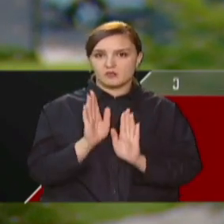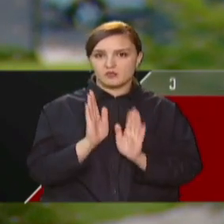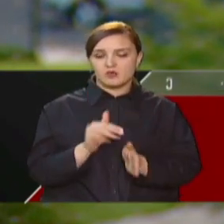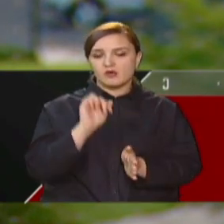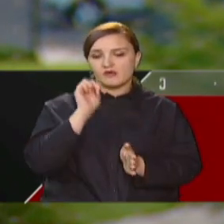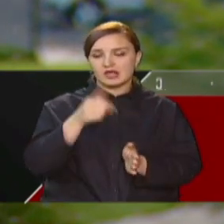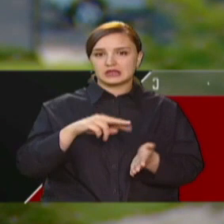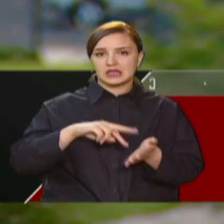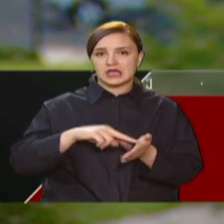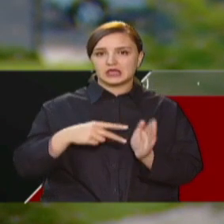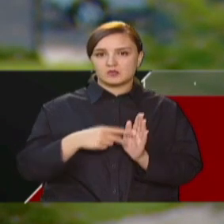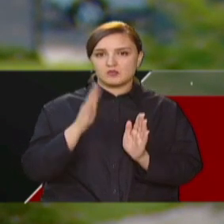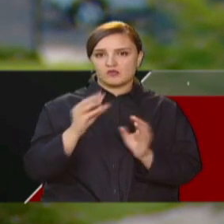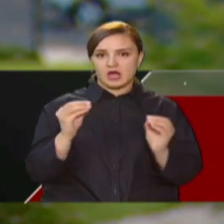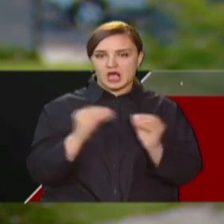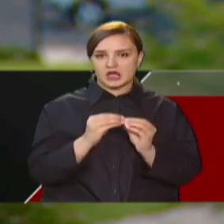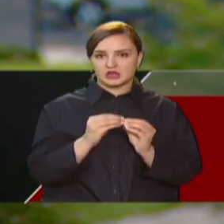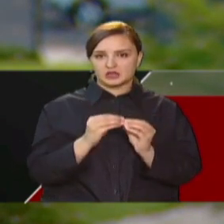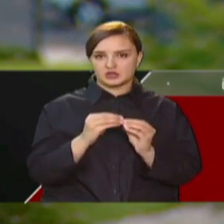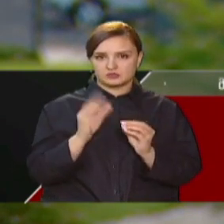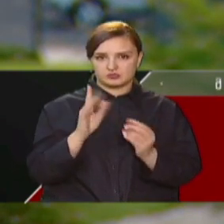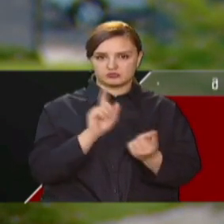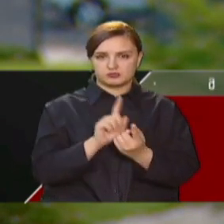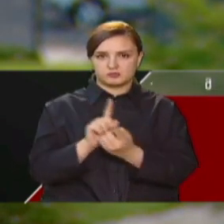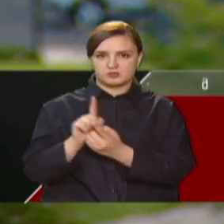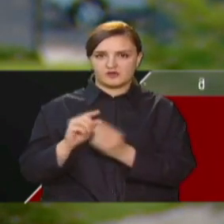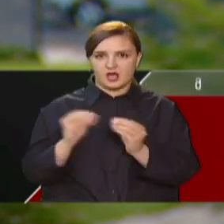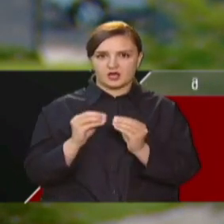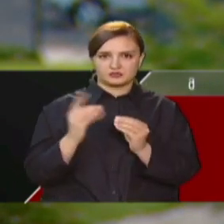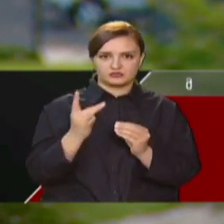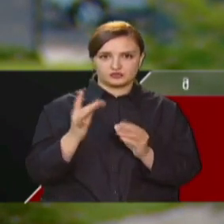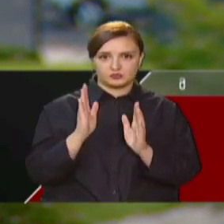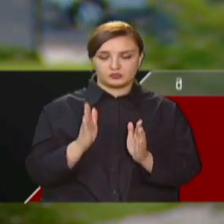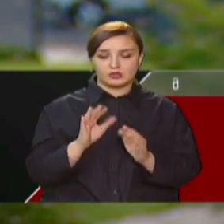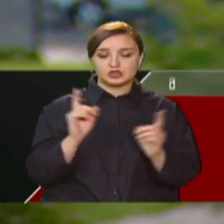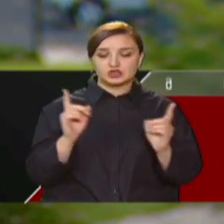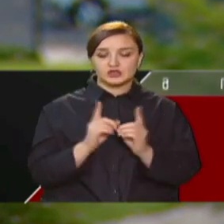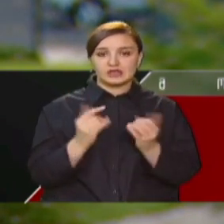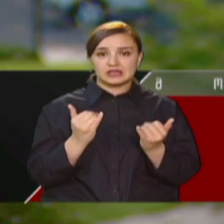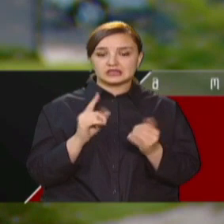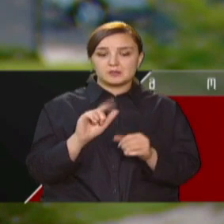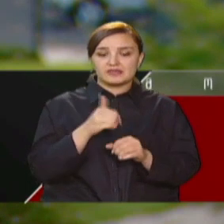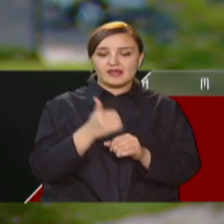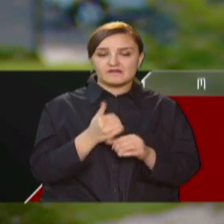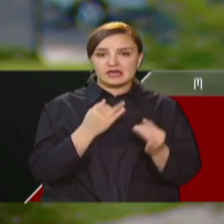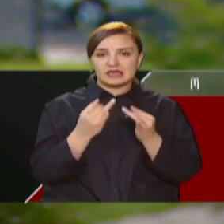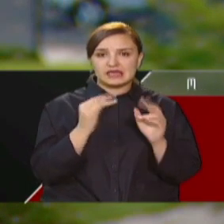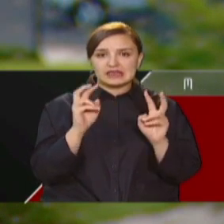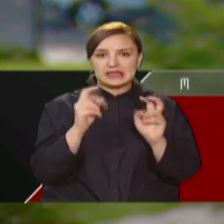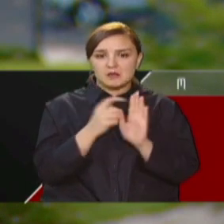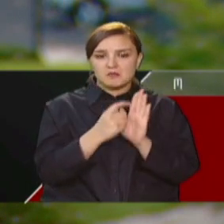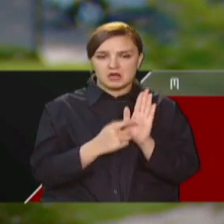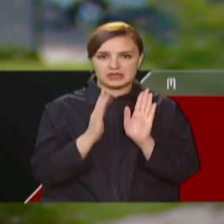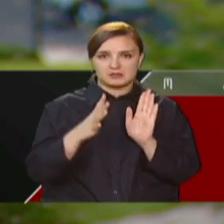იგეგმება დაახლოებით 10 შეხვედრის გამართვა. ამ შეხვედრების ფარგლებშიც, როგორც დღეს, მთავარი და აქტუალური თემა იქნება